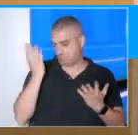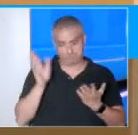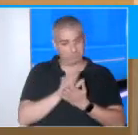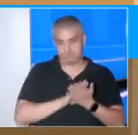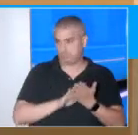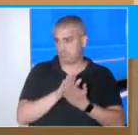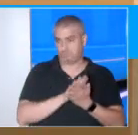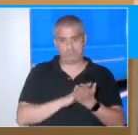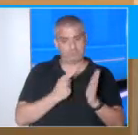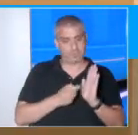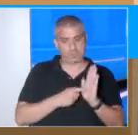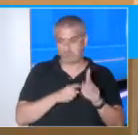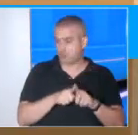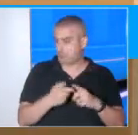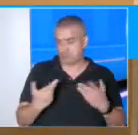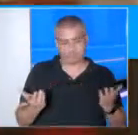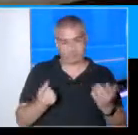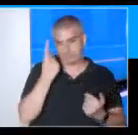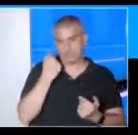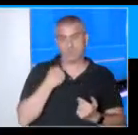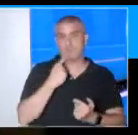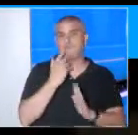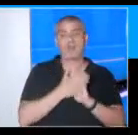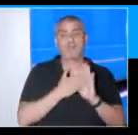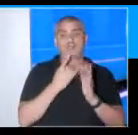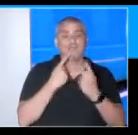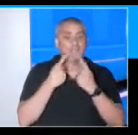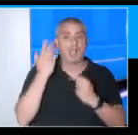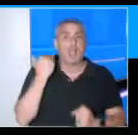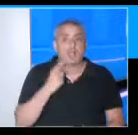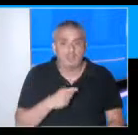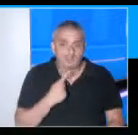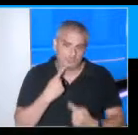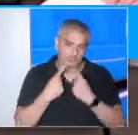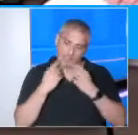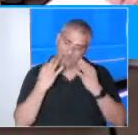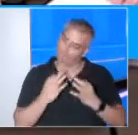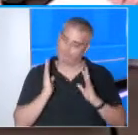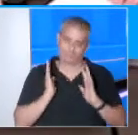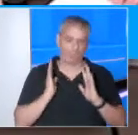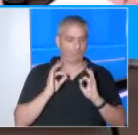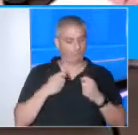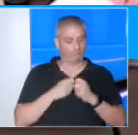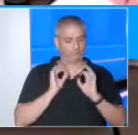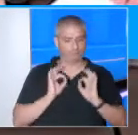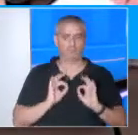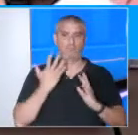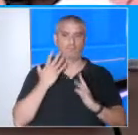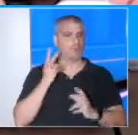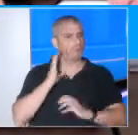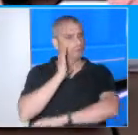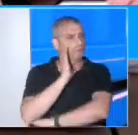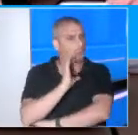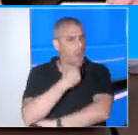שום דרישה כזאת. אני חייב לבוא ולהגיד שהשיחה הייתה שיחה מאוד עניינית, והוא היה מאוד